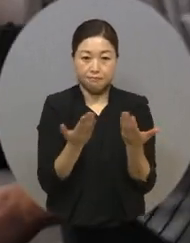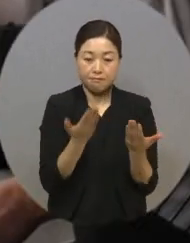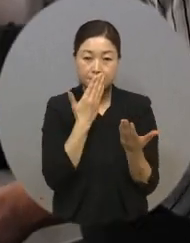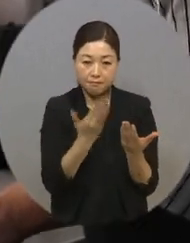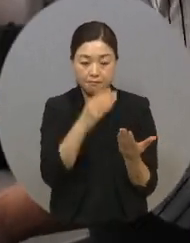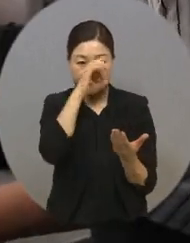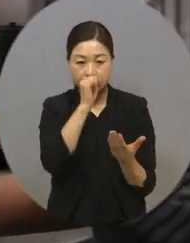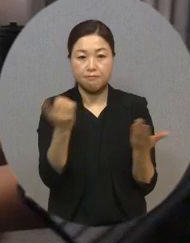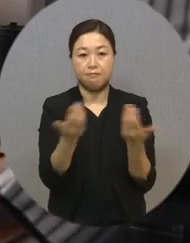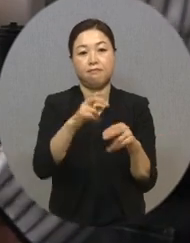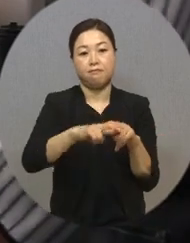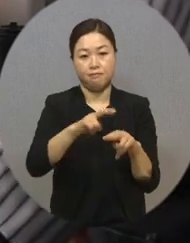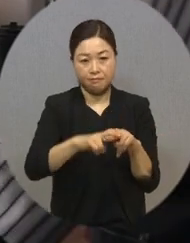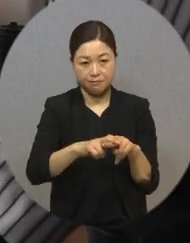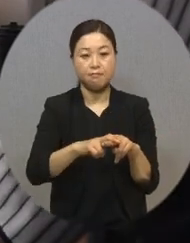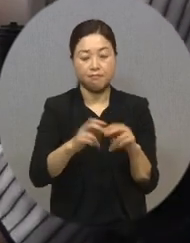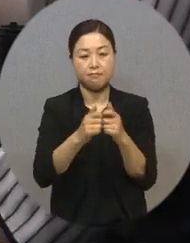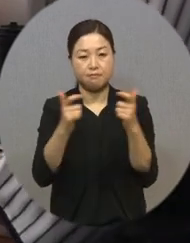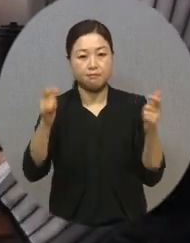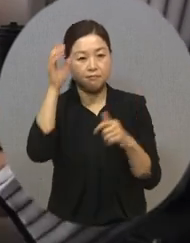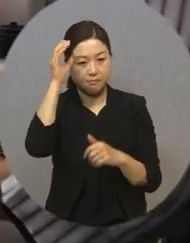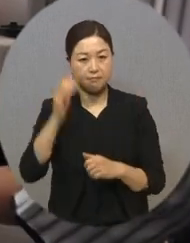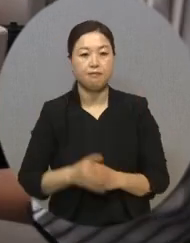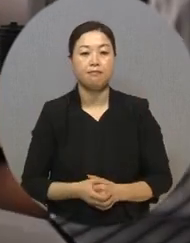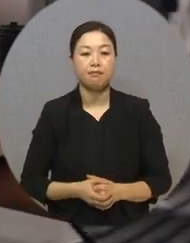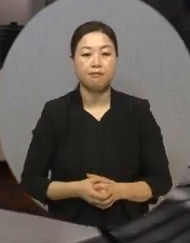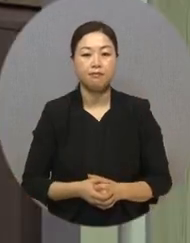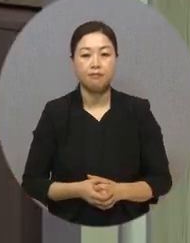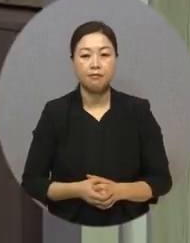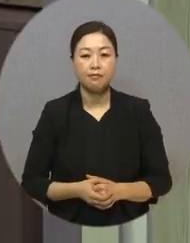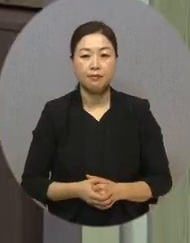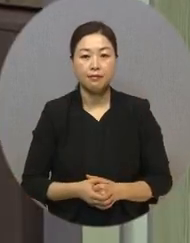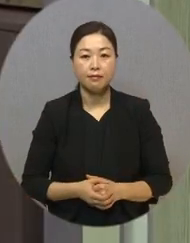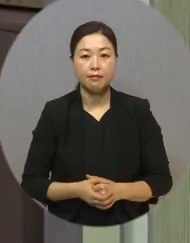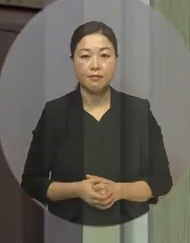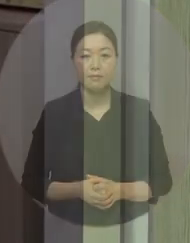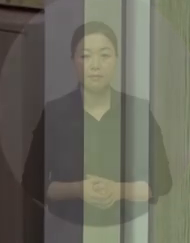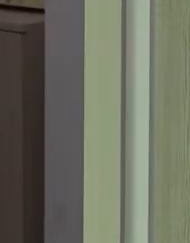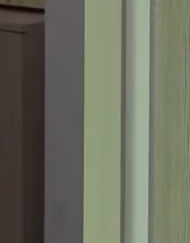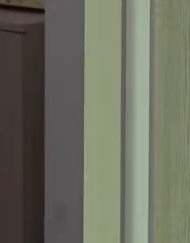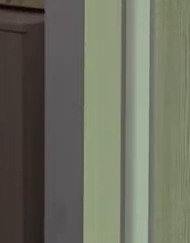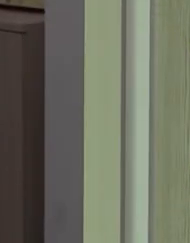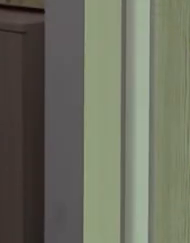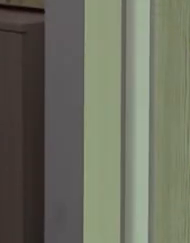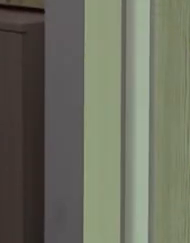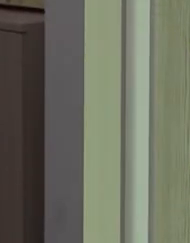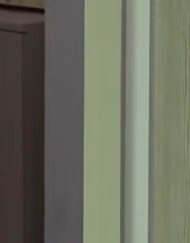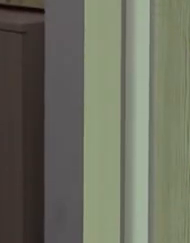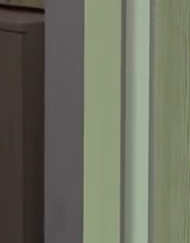있는 양질의 일자리가 늘어날 것으로 기대됩니다. 복지TV 뉴스 유재니입니다.